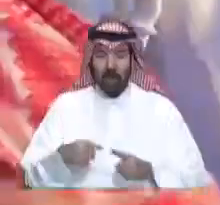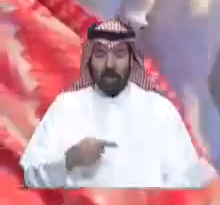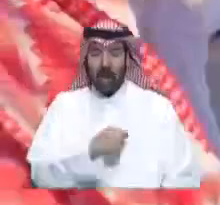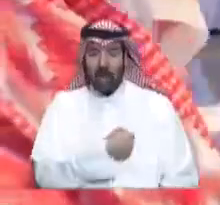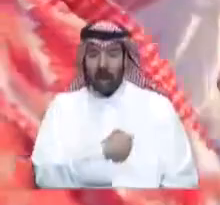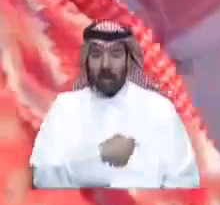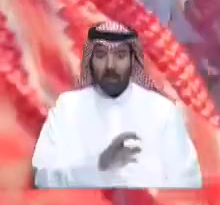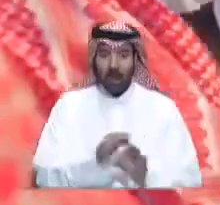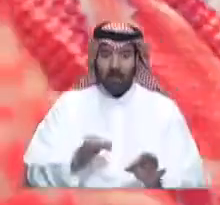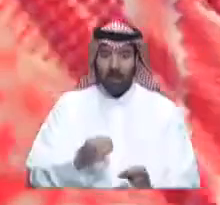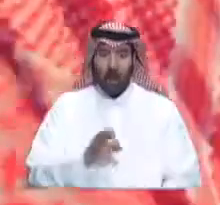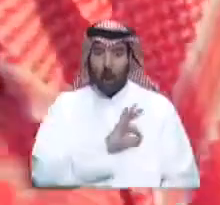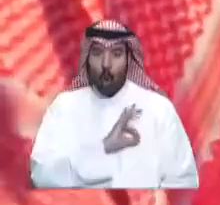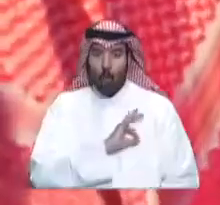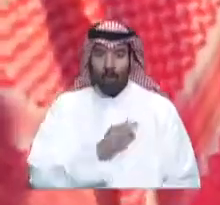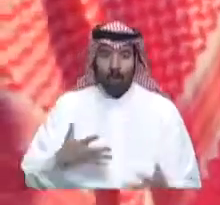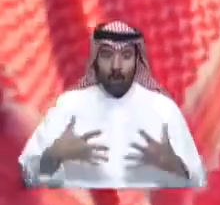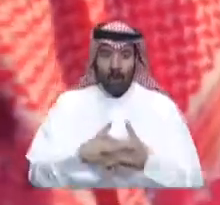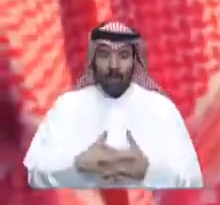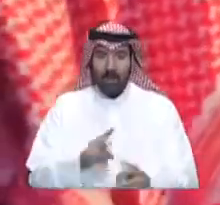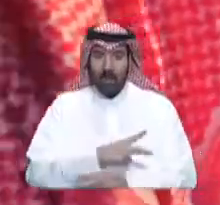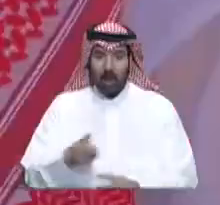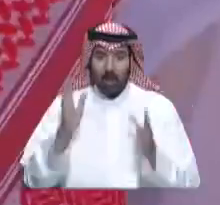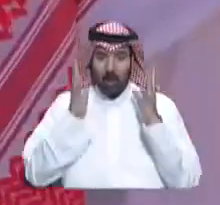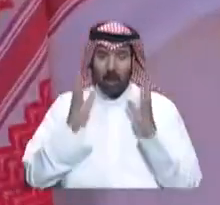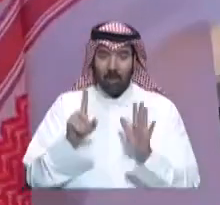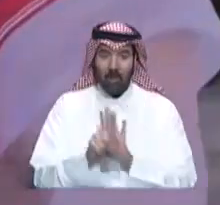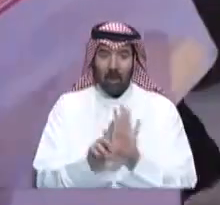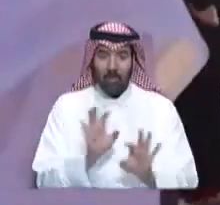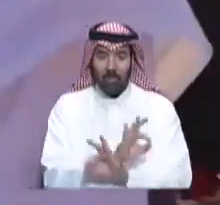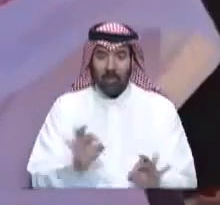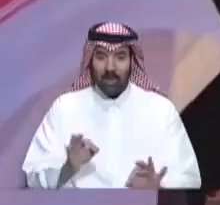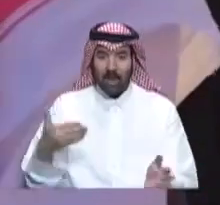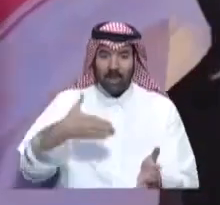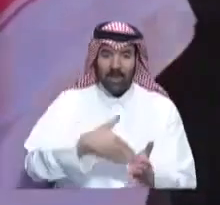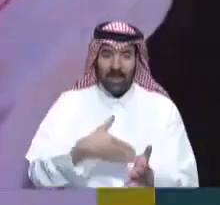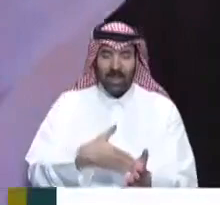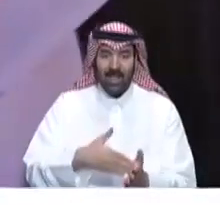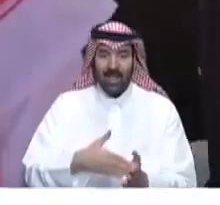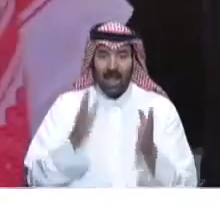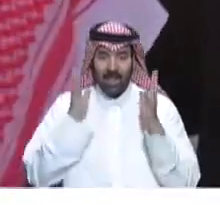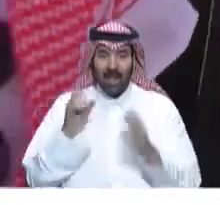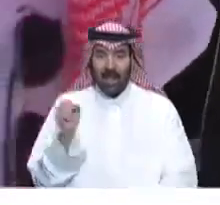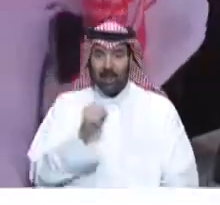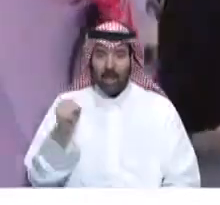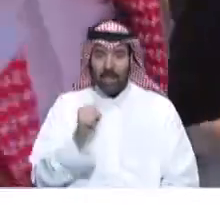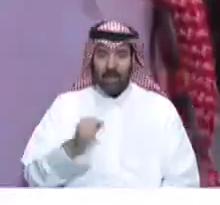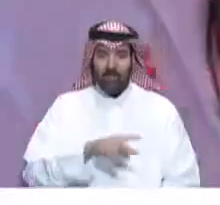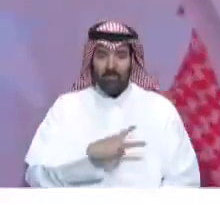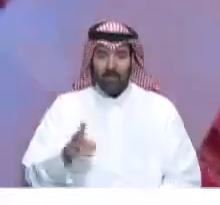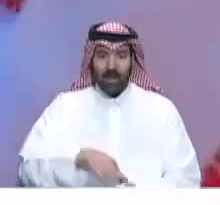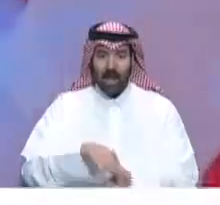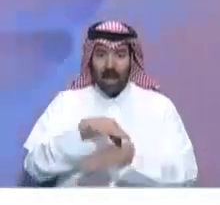وروحانية تجمعها المحبة والوئام بين جموع المصلين. وما أن تنتهي صلاة العيد حتى يتوجه الأهالي